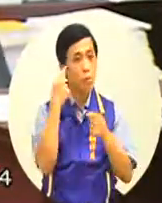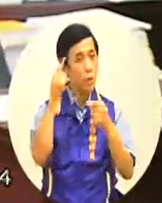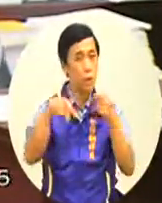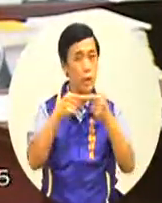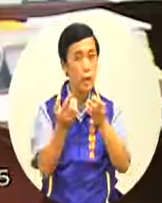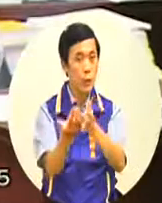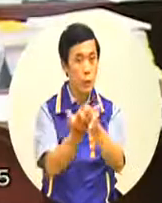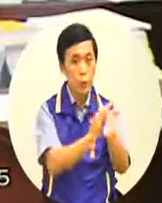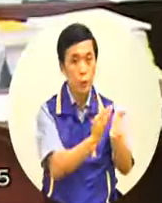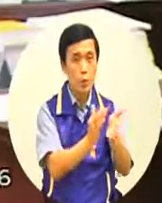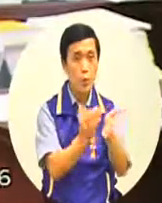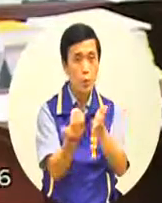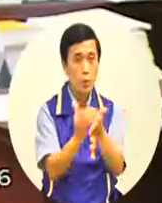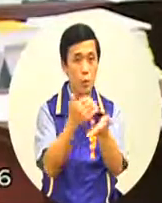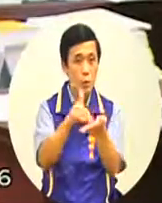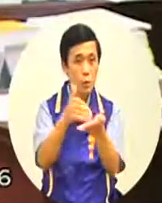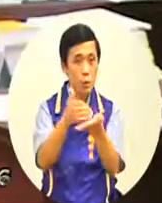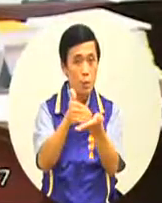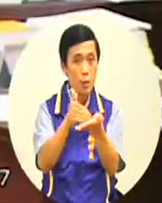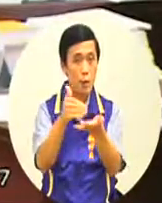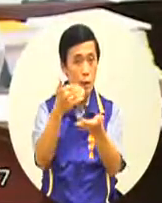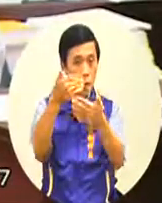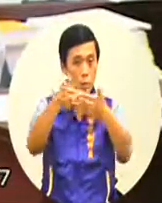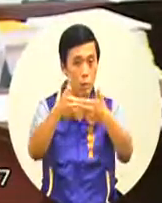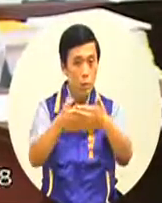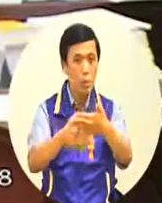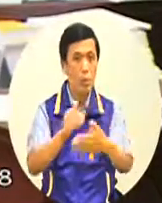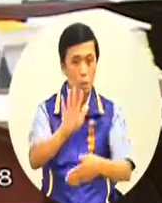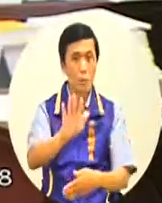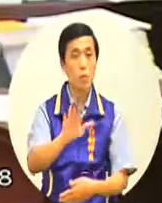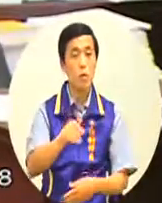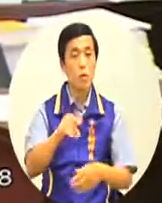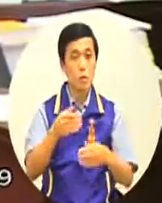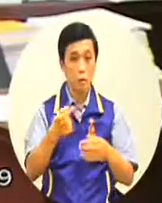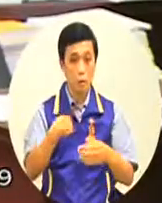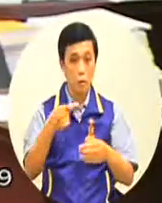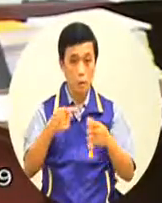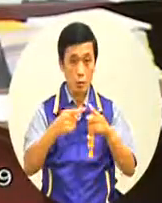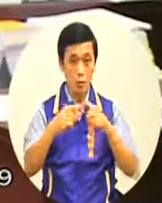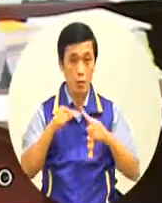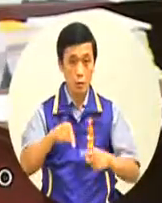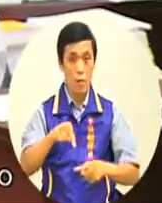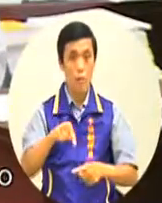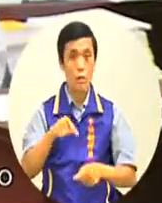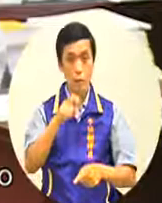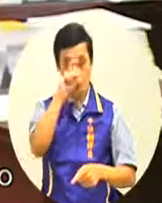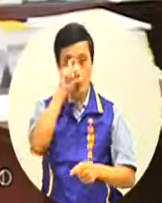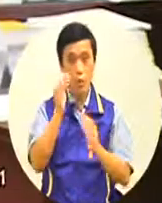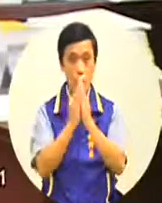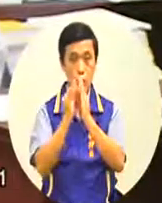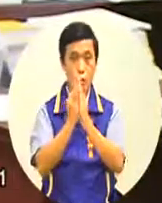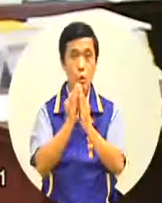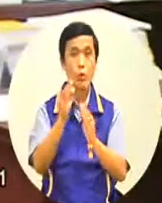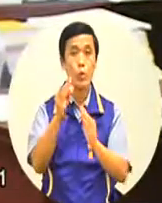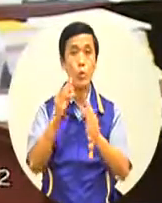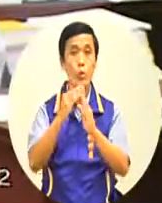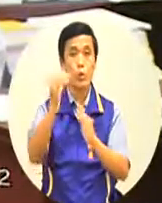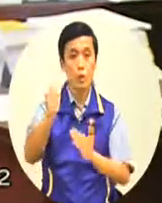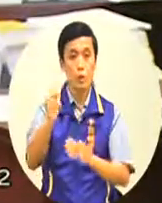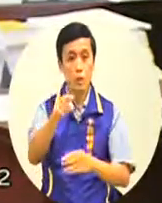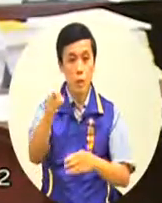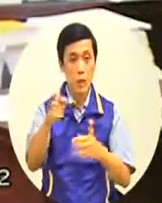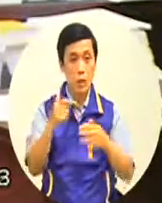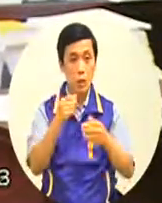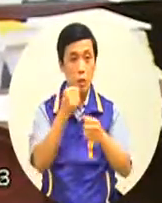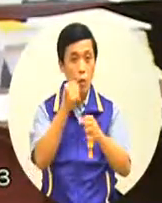实又相对的不断在减少当中，所以真的是在这边要期待姚局长要做的事情很多，可是